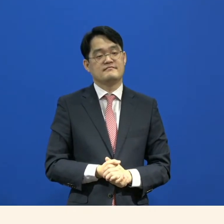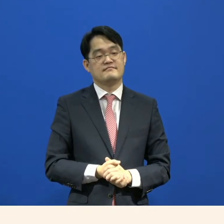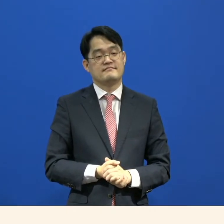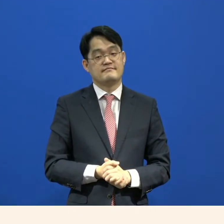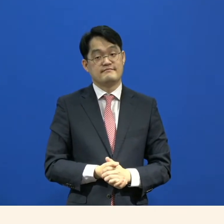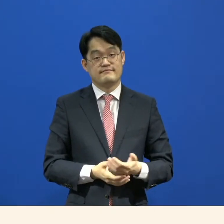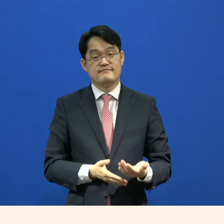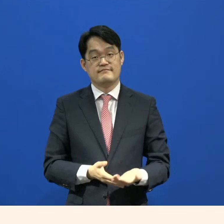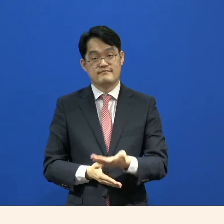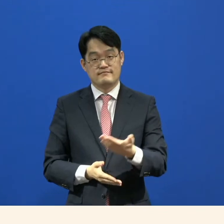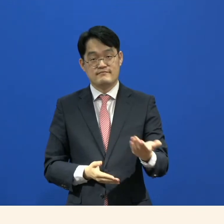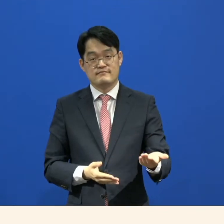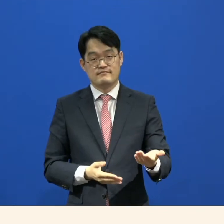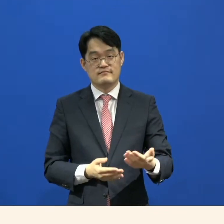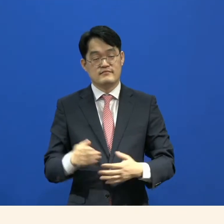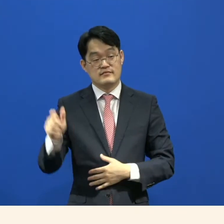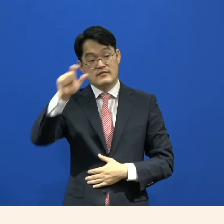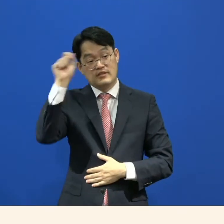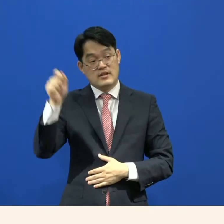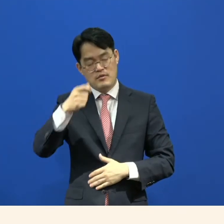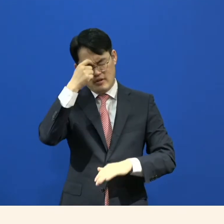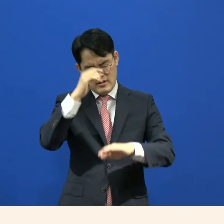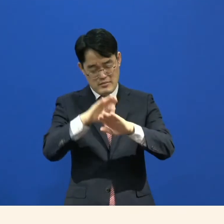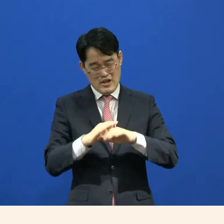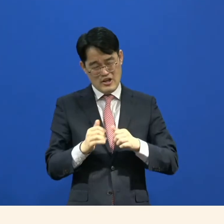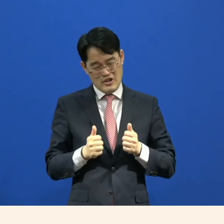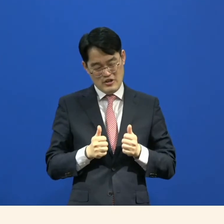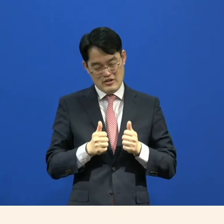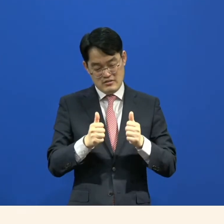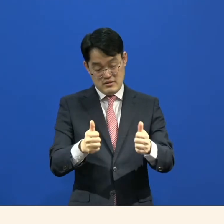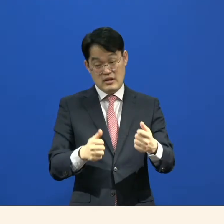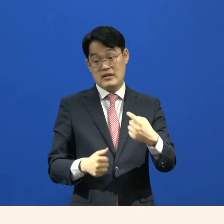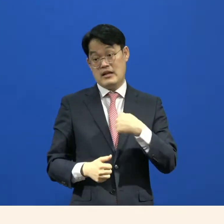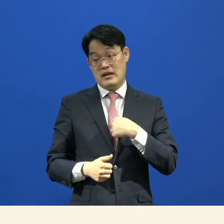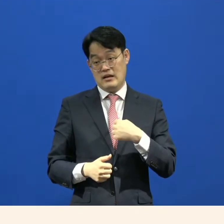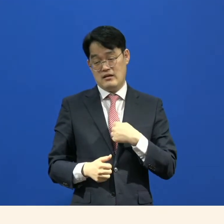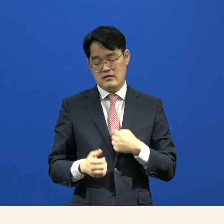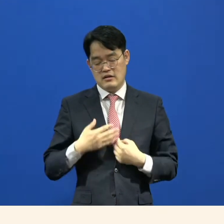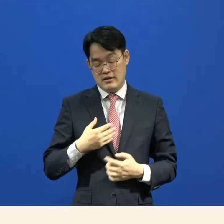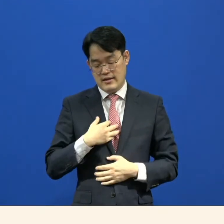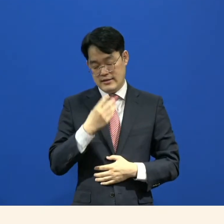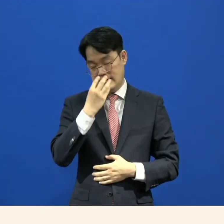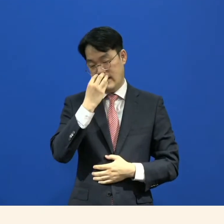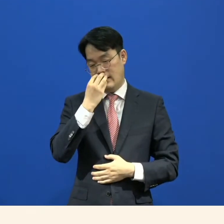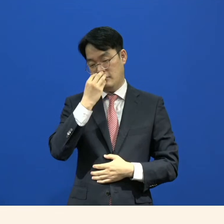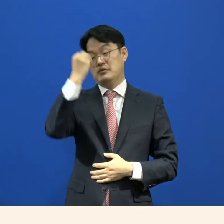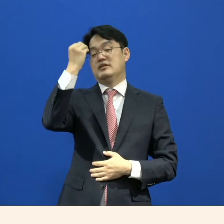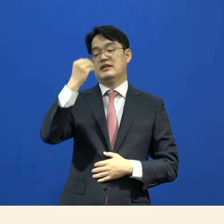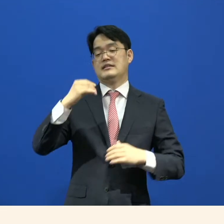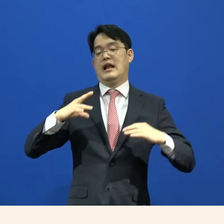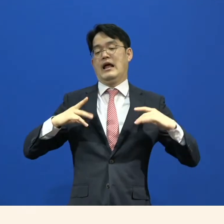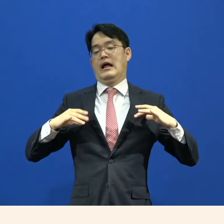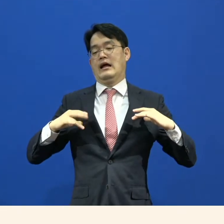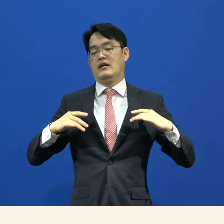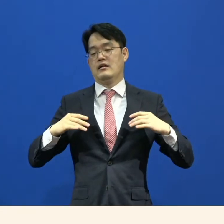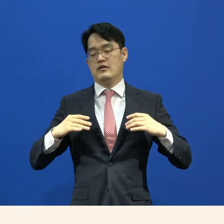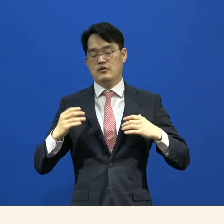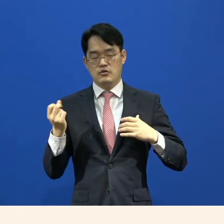저도 새벽기도 열심히 하는 편인데, 이게 의가 될까봐 잘못하면 부목사님들 기죽이고